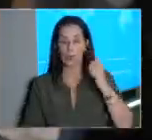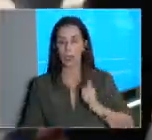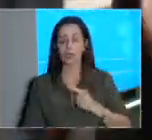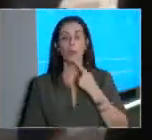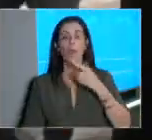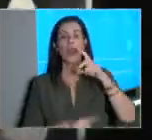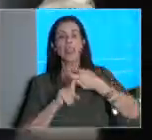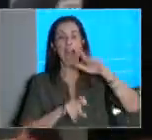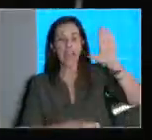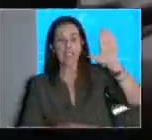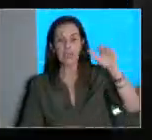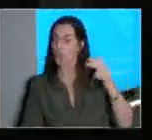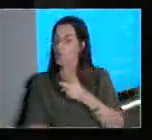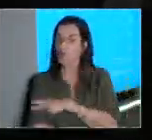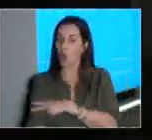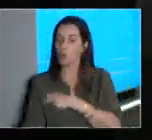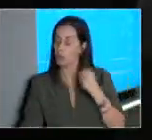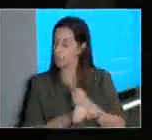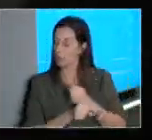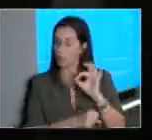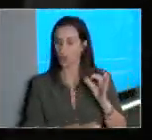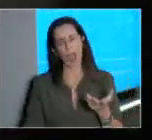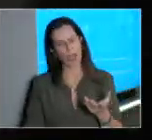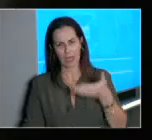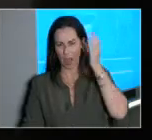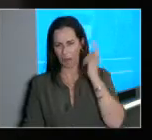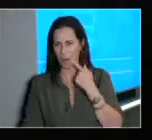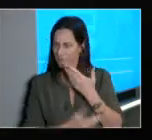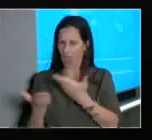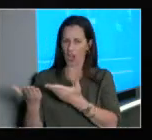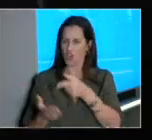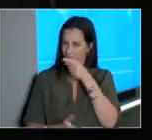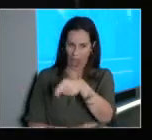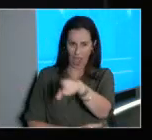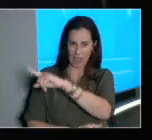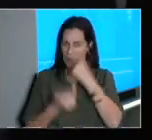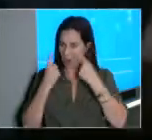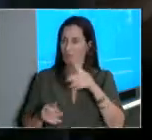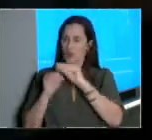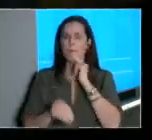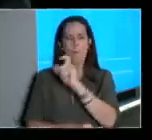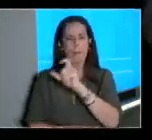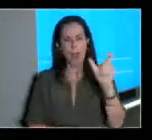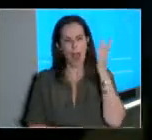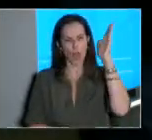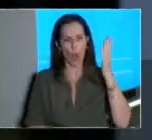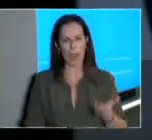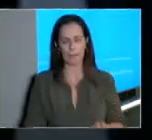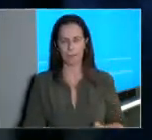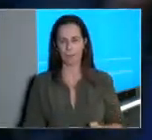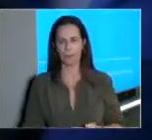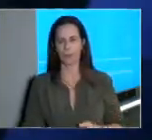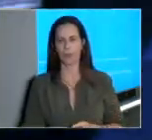הם קראו נאצים לשוטרים שעושים את עבודתם. אז אומר יאיר לפיד, הנה בבקשה, אתם אלה שמובילים את השיח הנוראי הזה. אתה